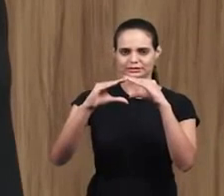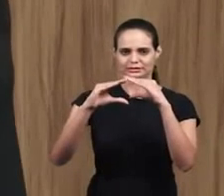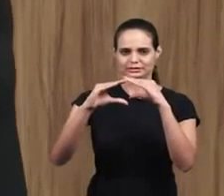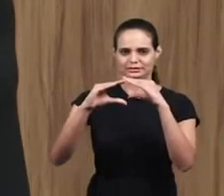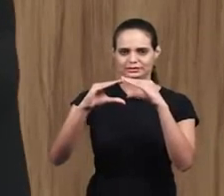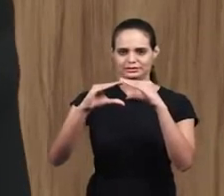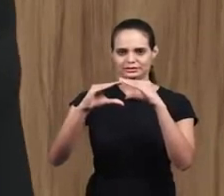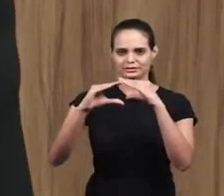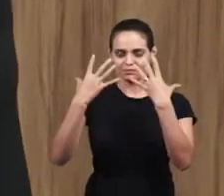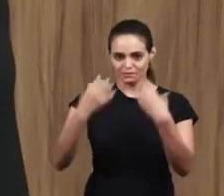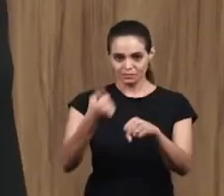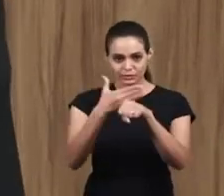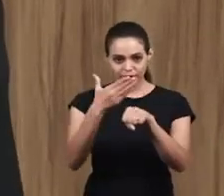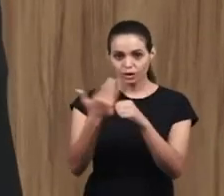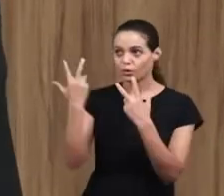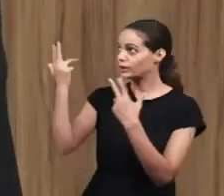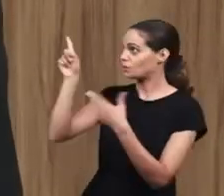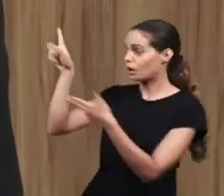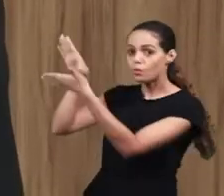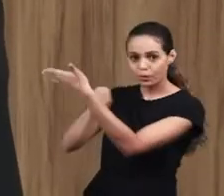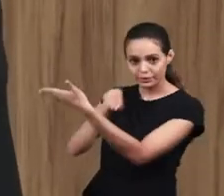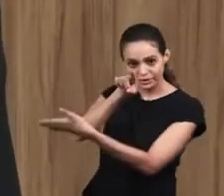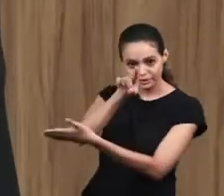Den Daumen dort